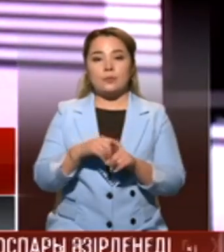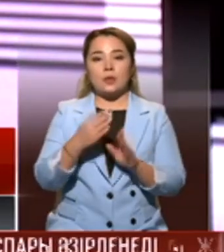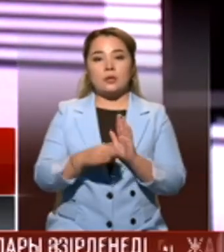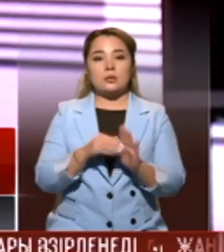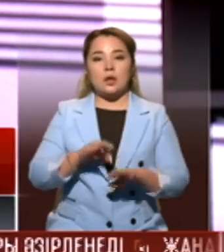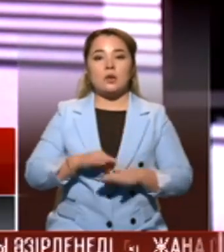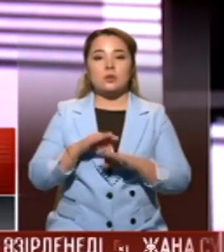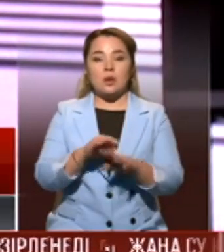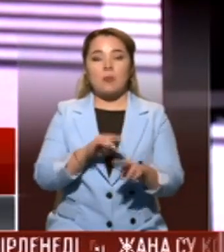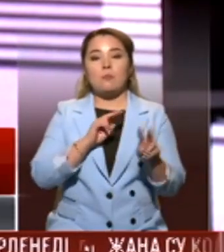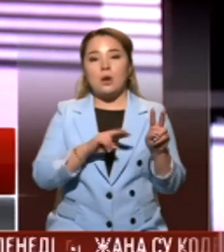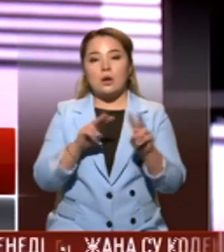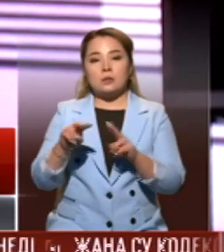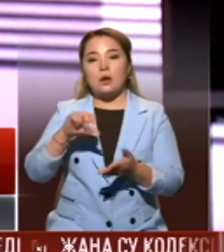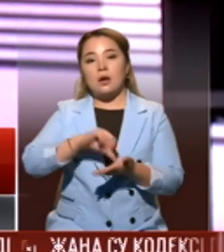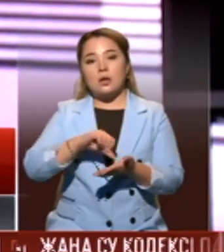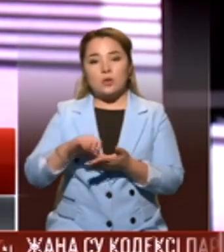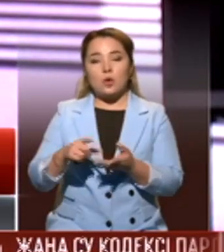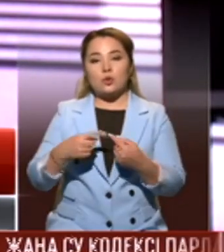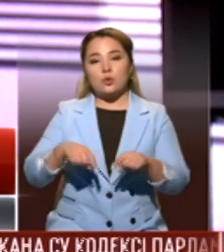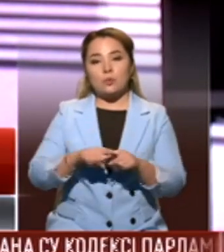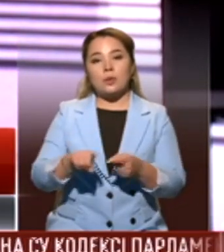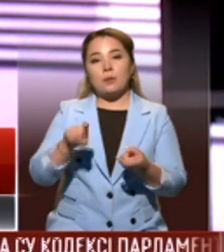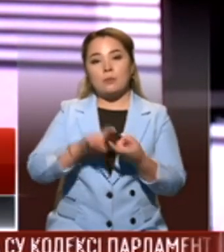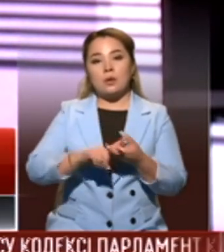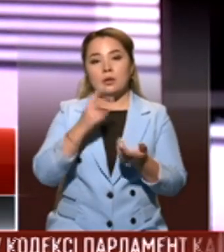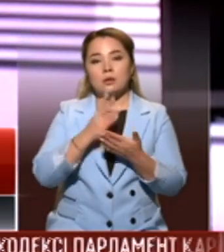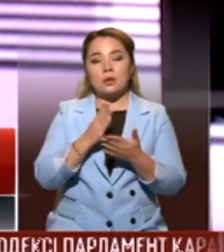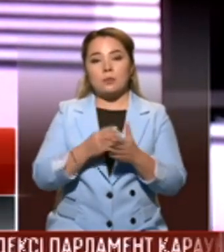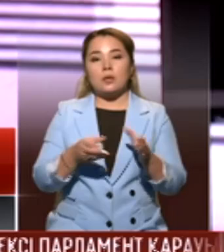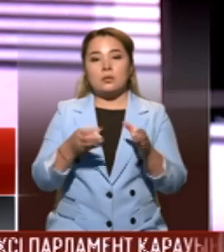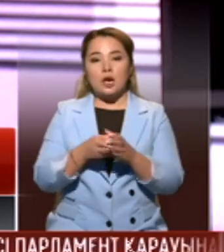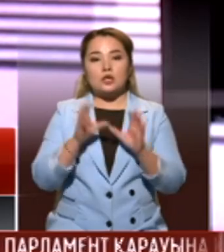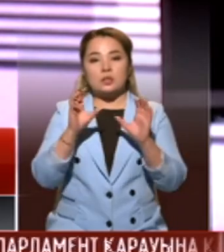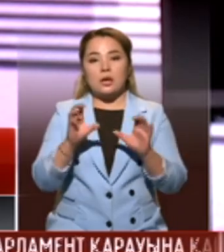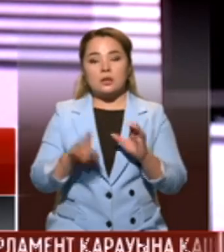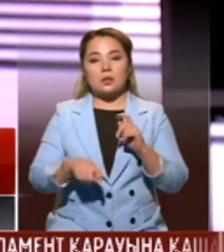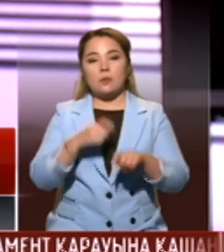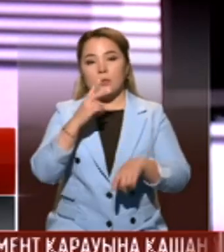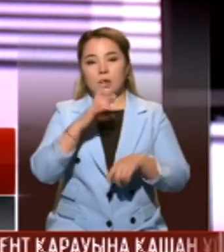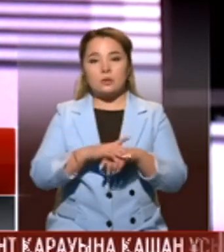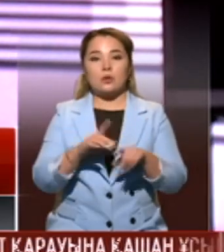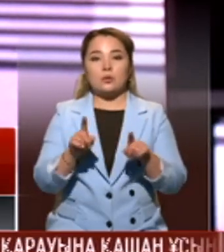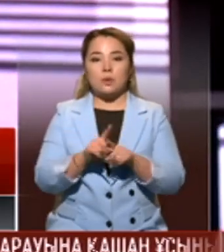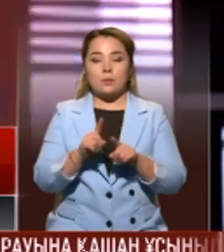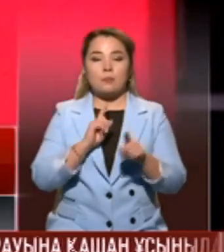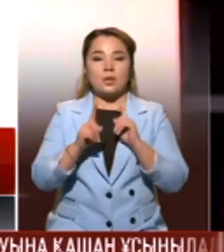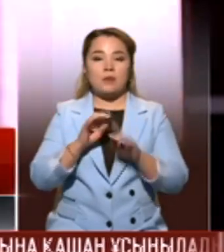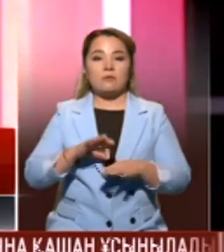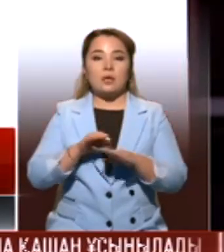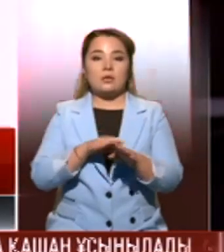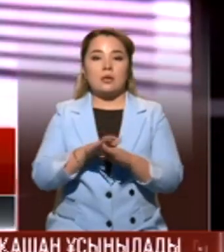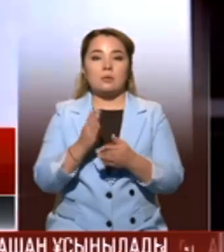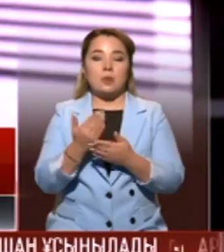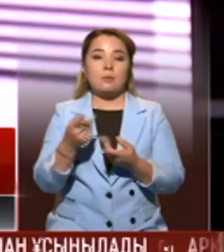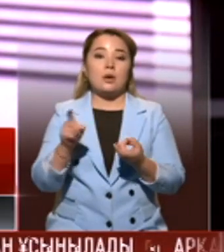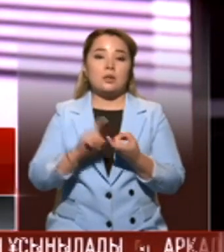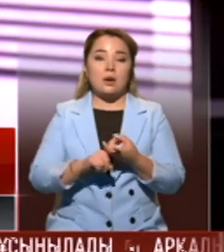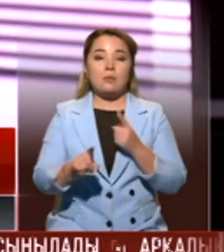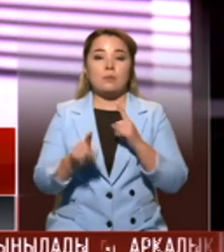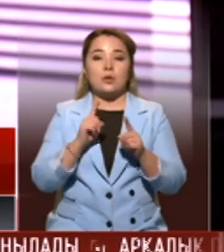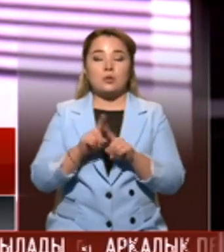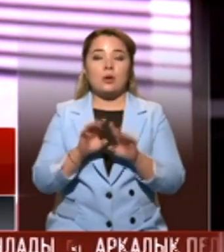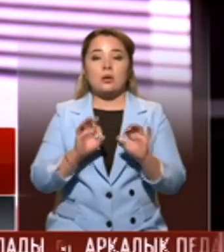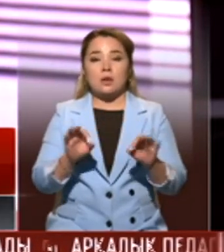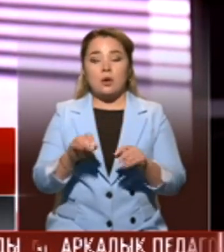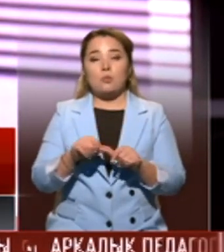сайлау бақылаушы болып қатысып жатқан ұйымдардың тарапынан ОСК-ның үстінде де жаңа заңсыздықтарға байланысты, брифингтерге байланысты, брифингтерде де